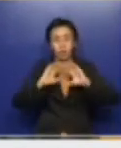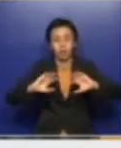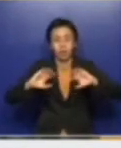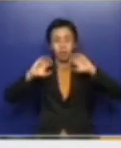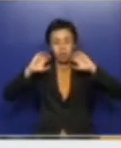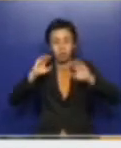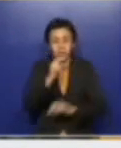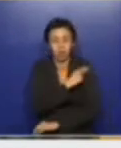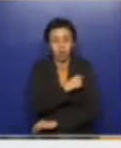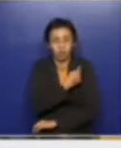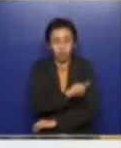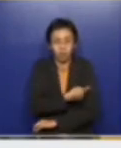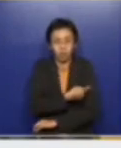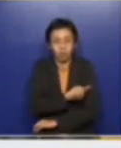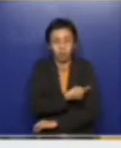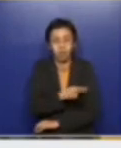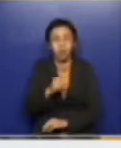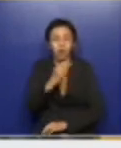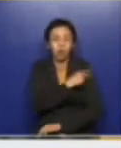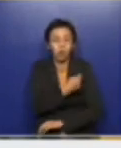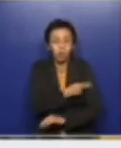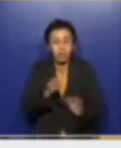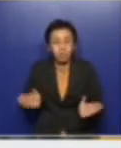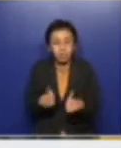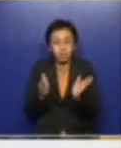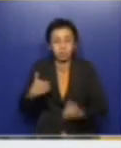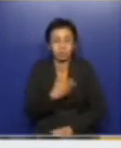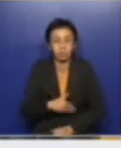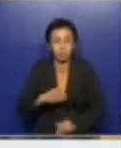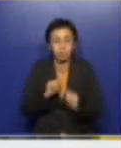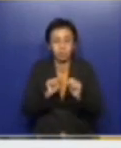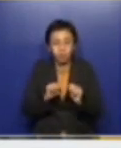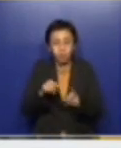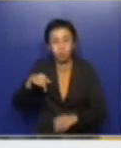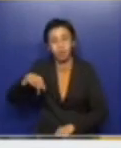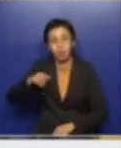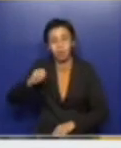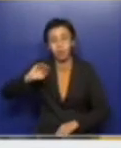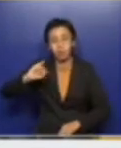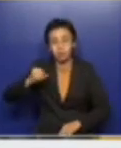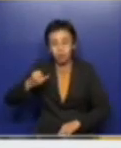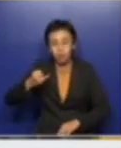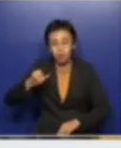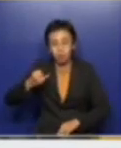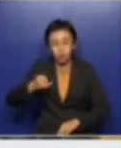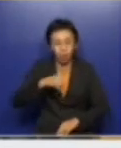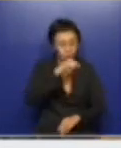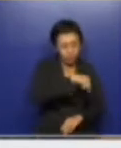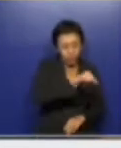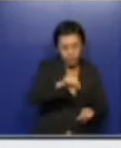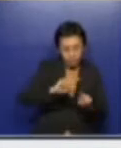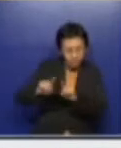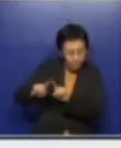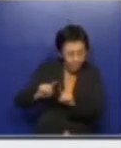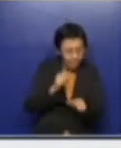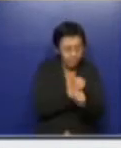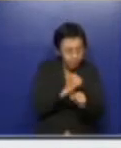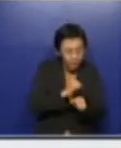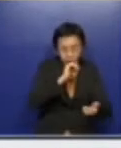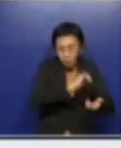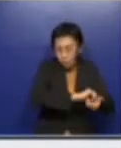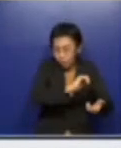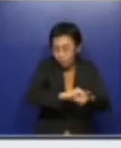าบาลนะครับรปศต.นะครับรวมทั้งพมจ.หรืออะไรต่างที่จะสามารถเข้ามาทำงานร่วมกันนะครับ